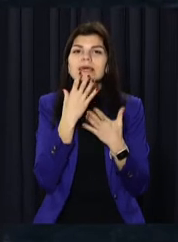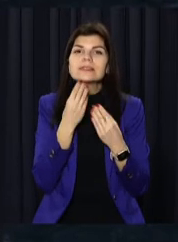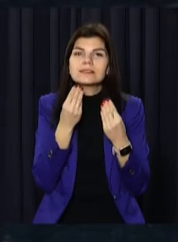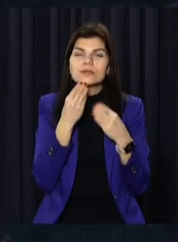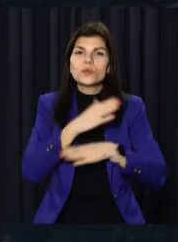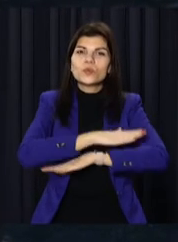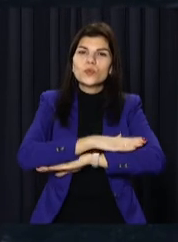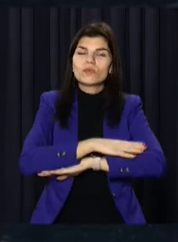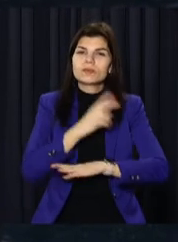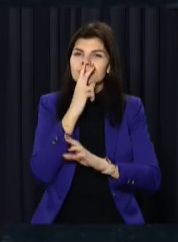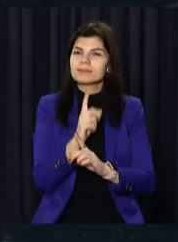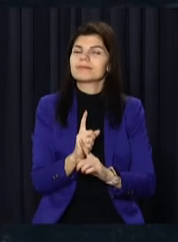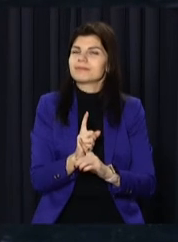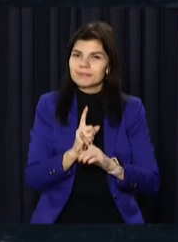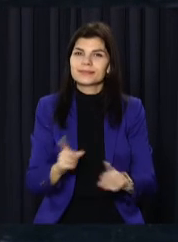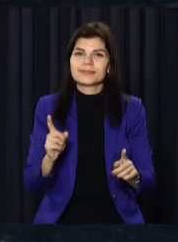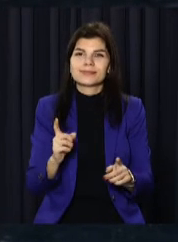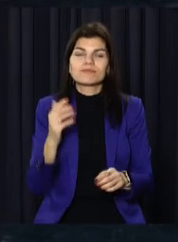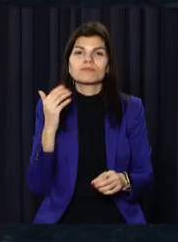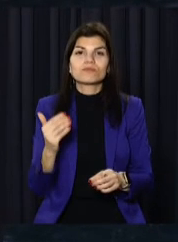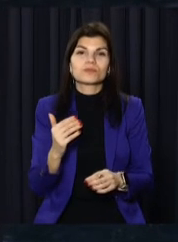поведения, да, то есть эпоху.